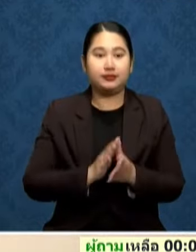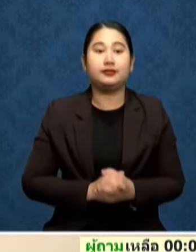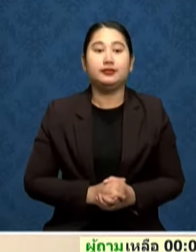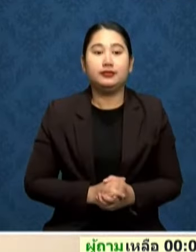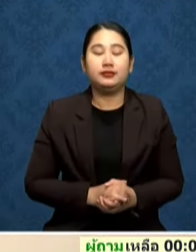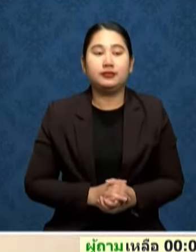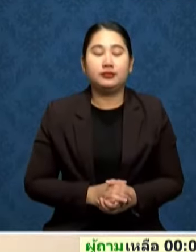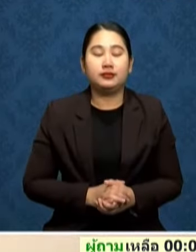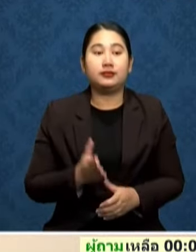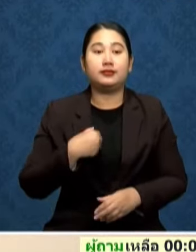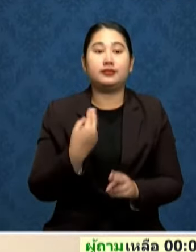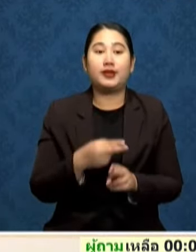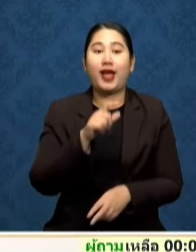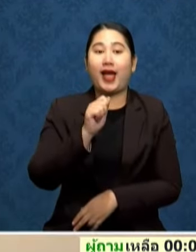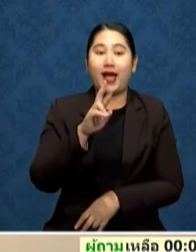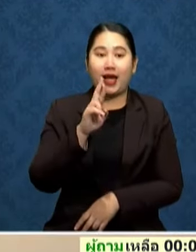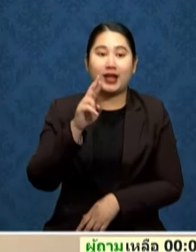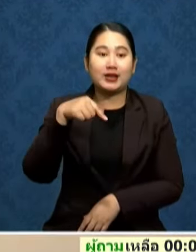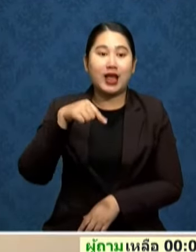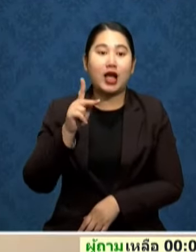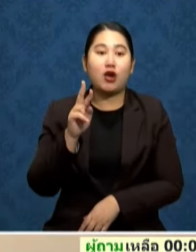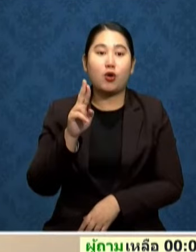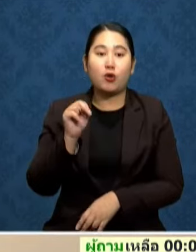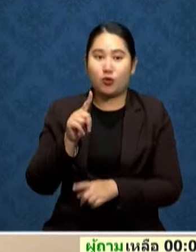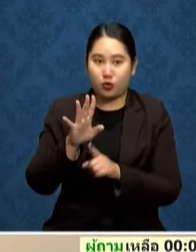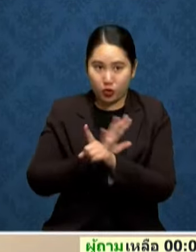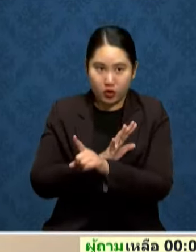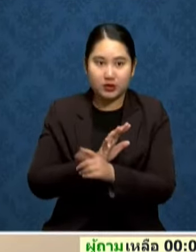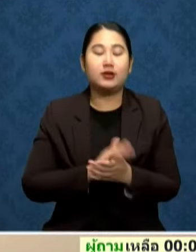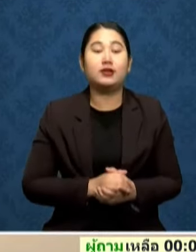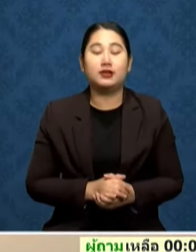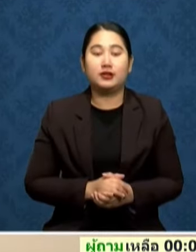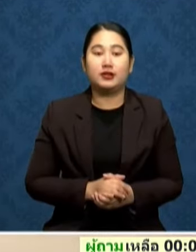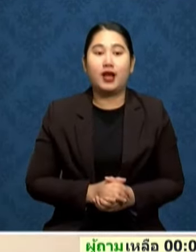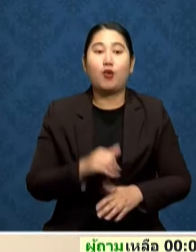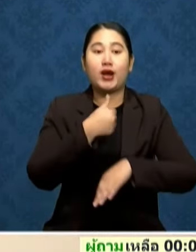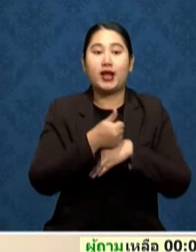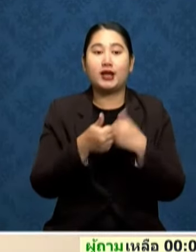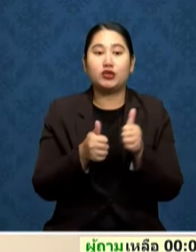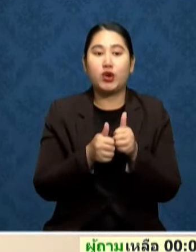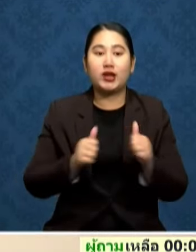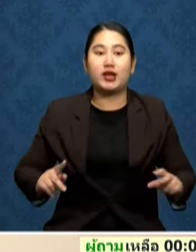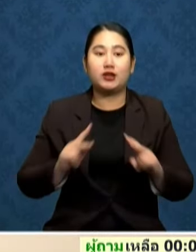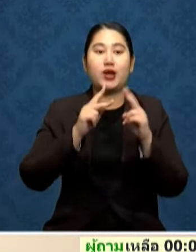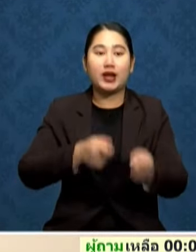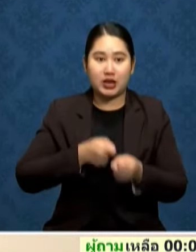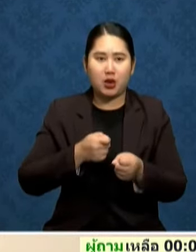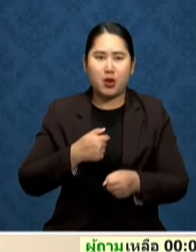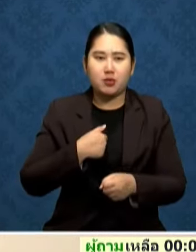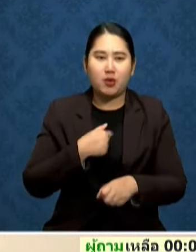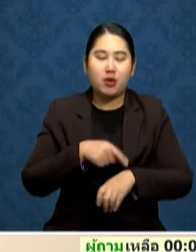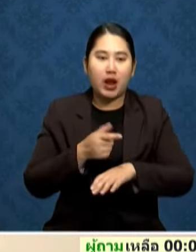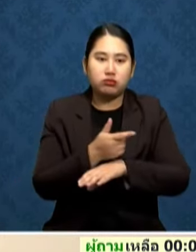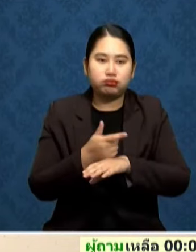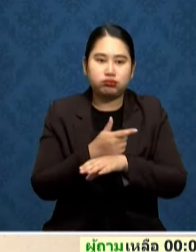ที่เคารพผมอรรถกรศิริรัตยากรรัฐมนตรีช่วยว่าการกระทรวงเกษตรและสหกรณ์ผมต้องค่อยๆใช้เวลาเรียบเรียง